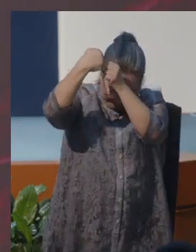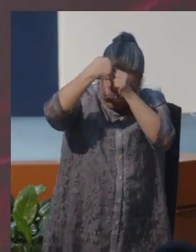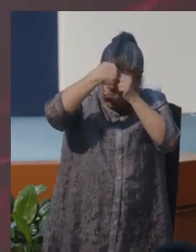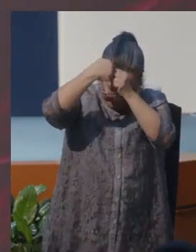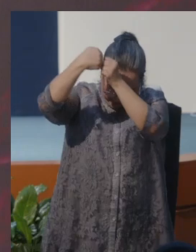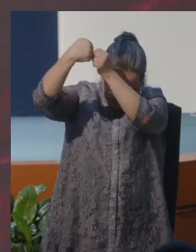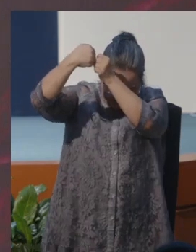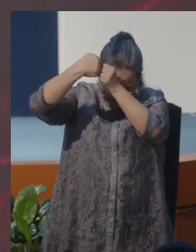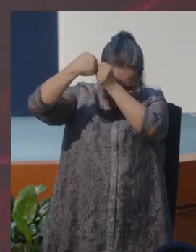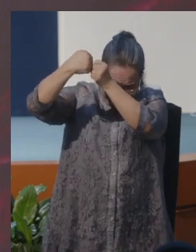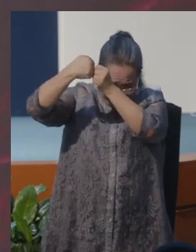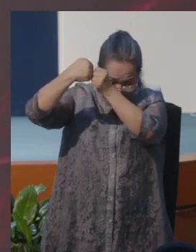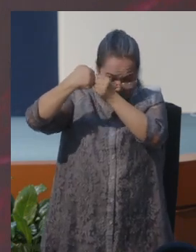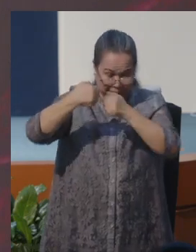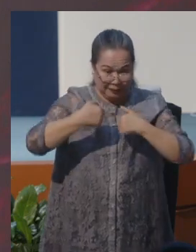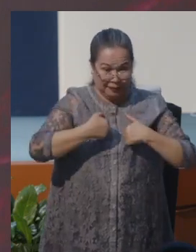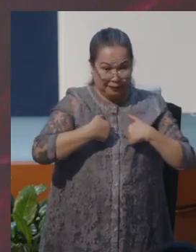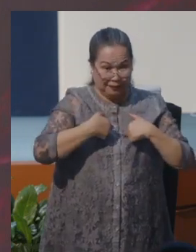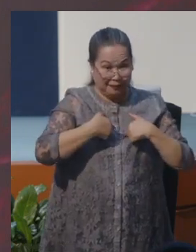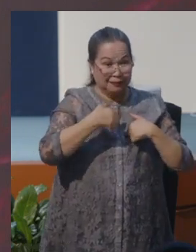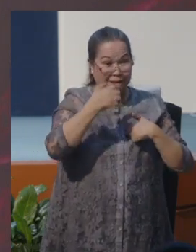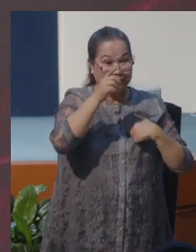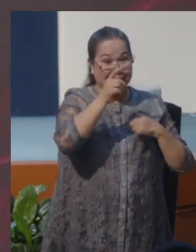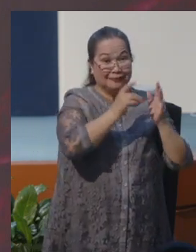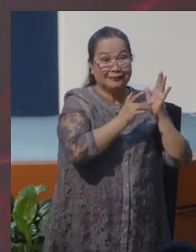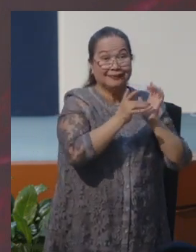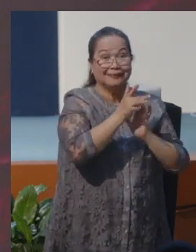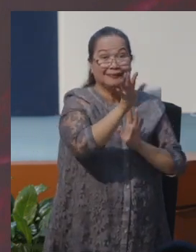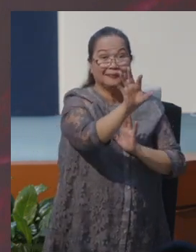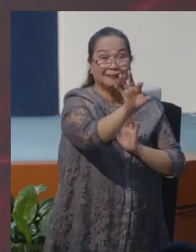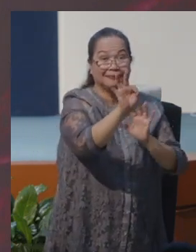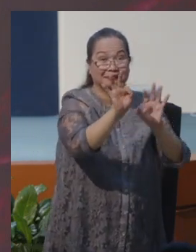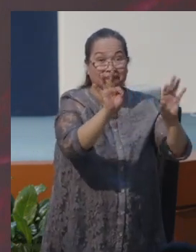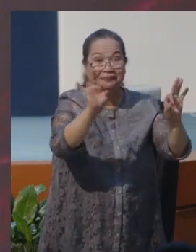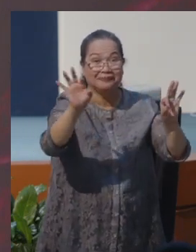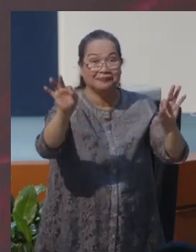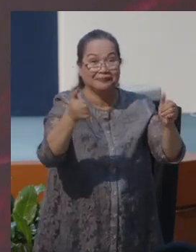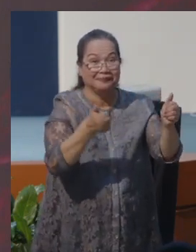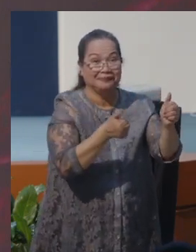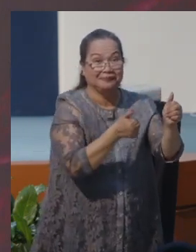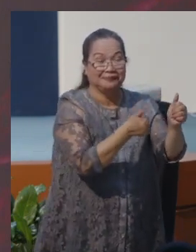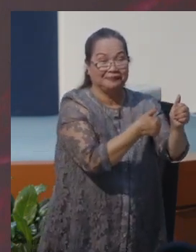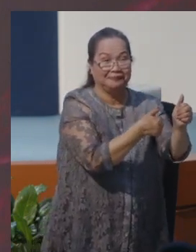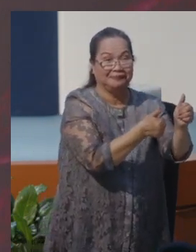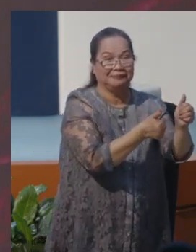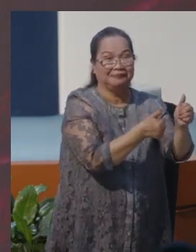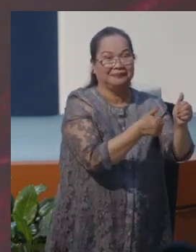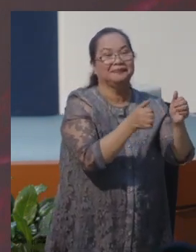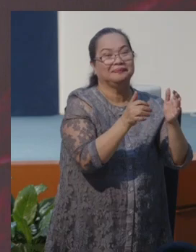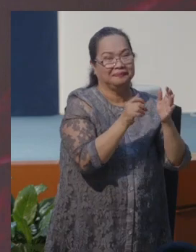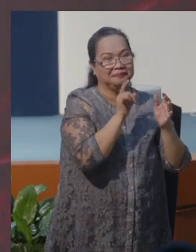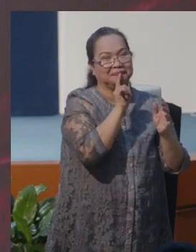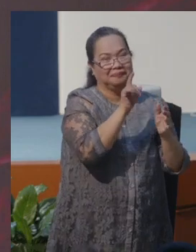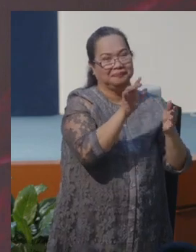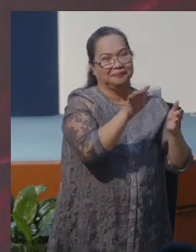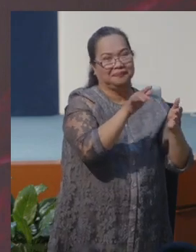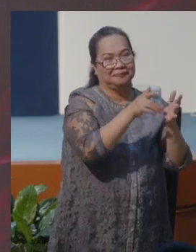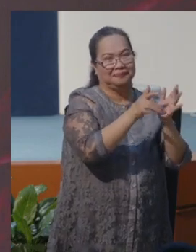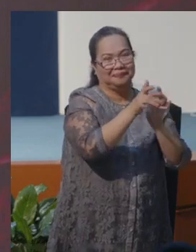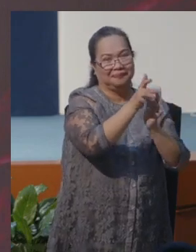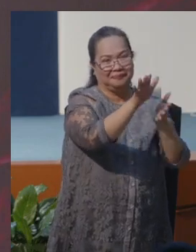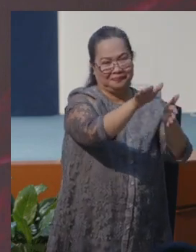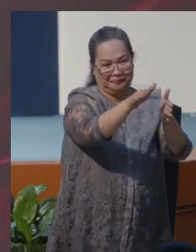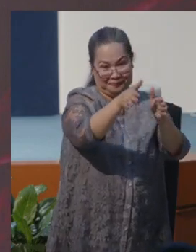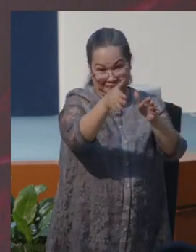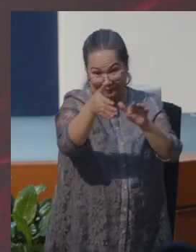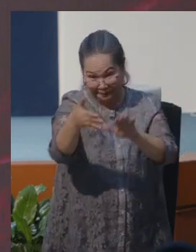he was about to select his apostles who would carry on his ministry after Jesus left this planet. He